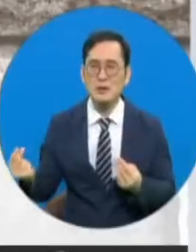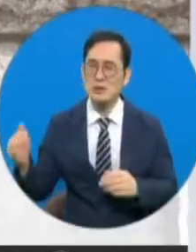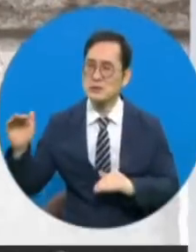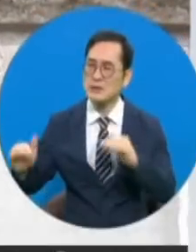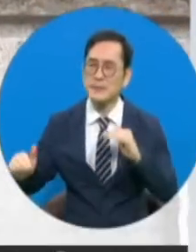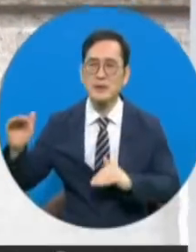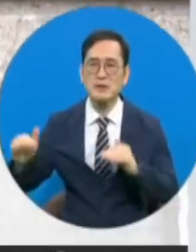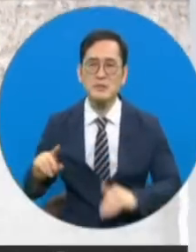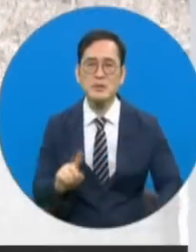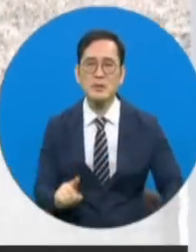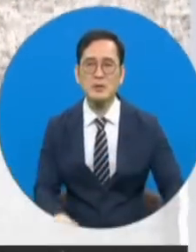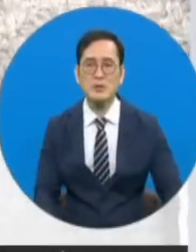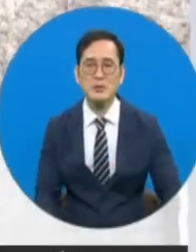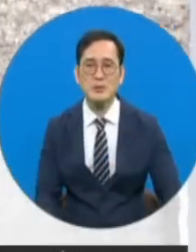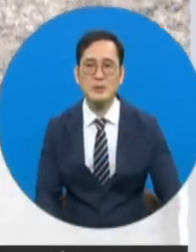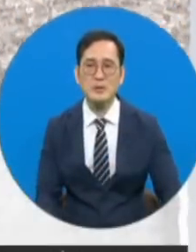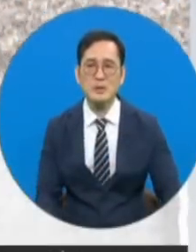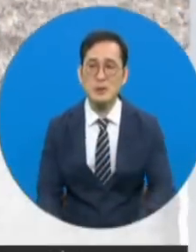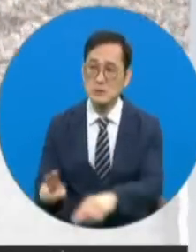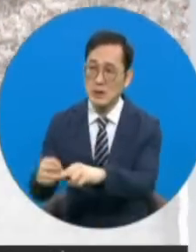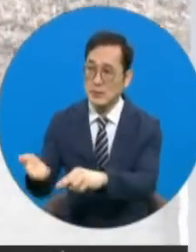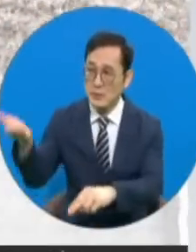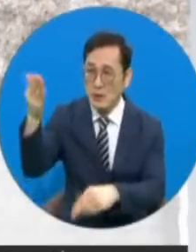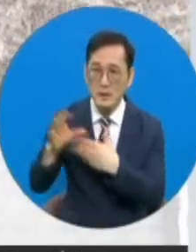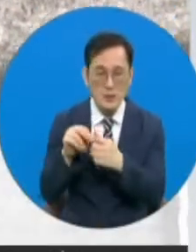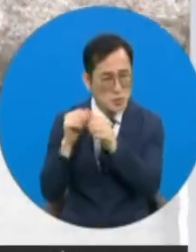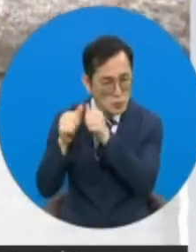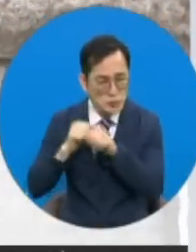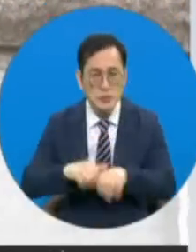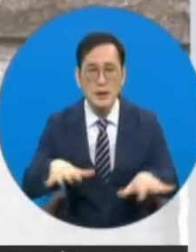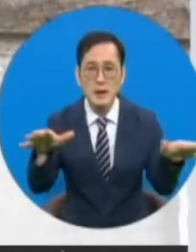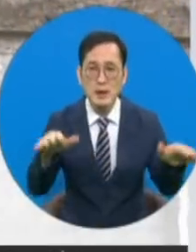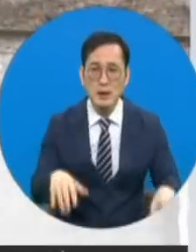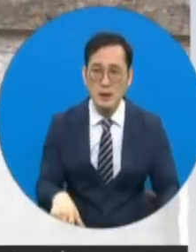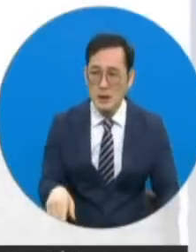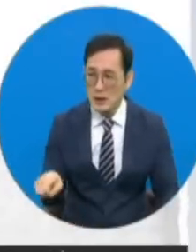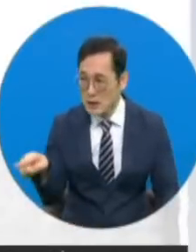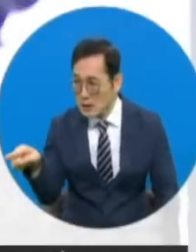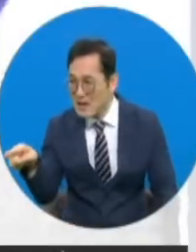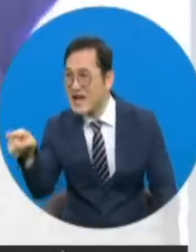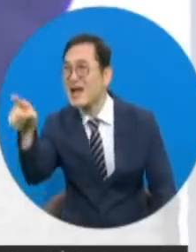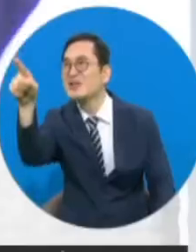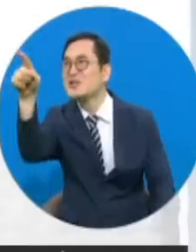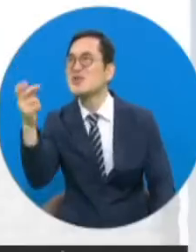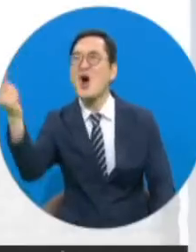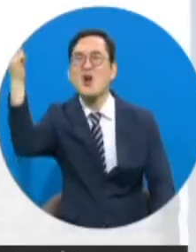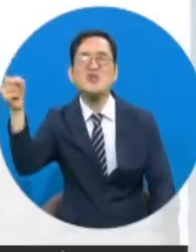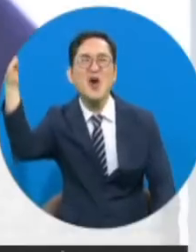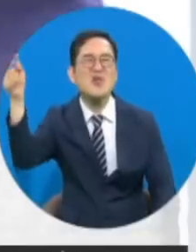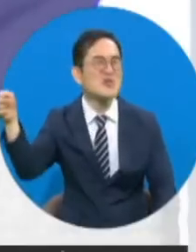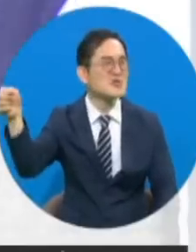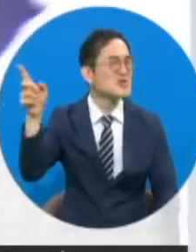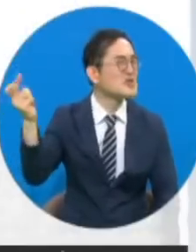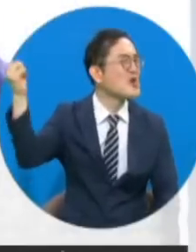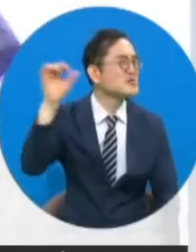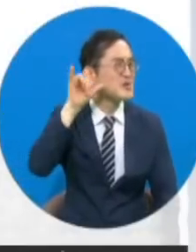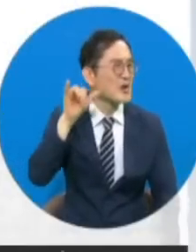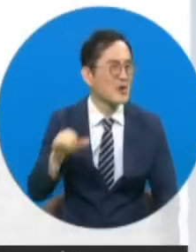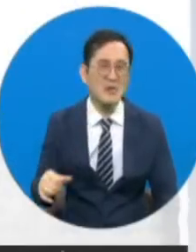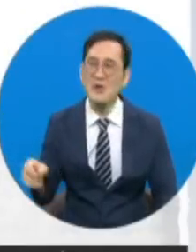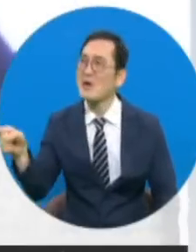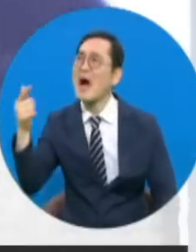누가 저렇게 고속 승진하면 직원들이 다 알거든요 아 누구의 아들이고 누구의 동생이다 알 거 아니에요